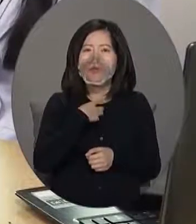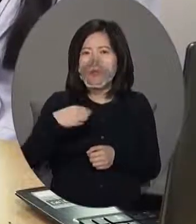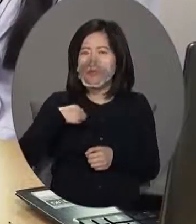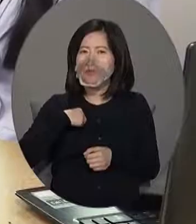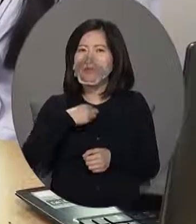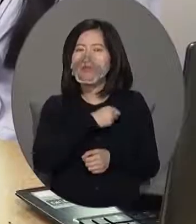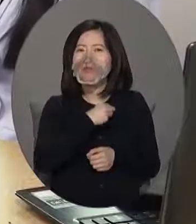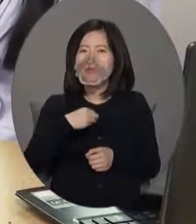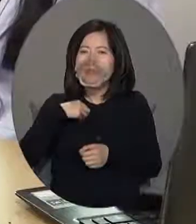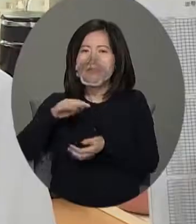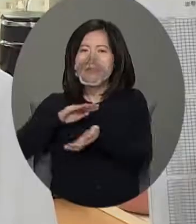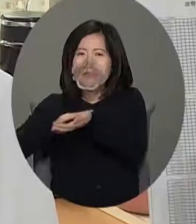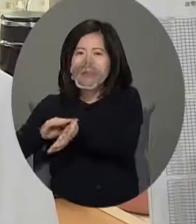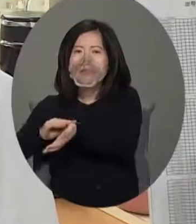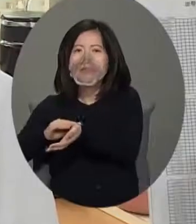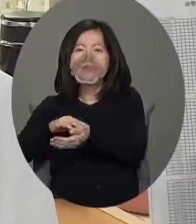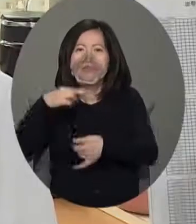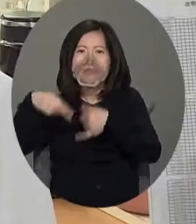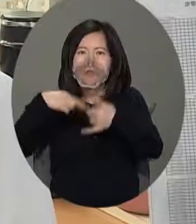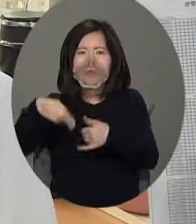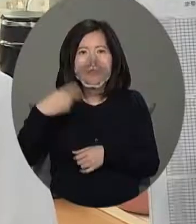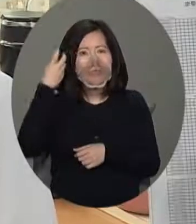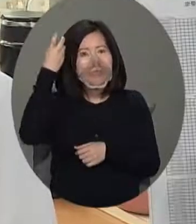師咧去到求診，因為咧要考慮